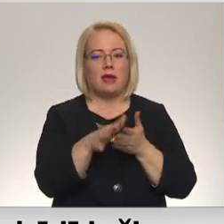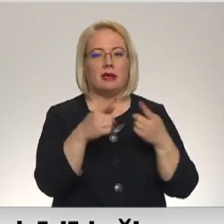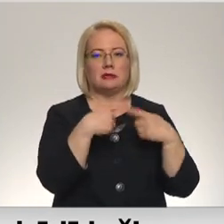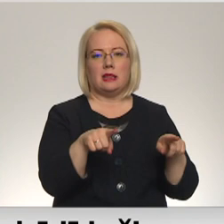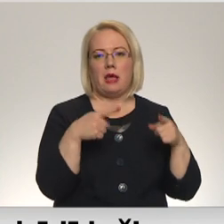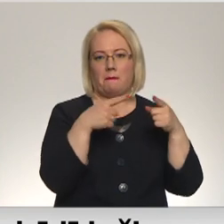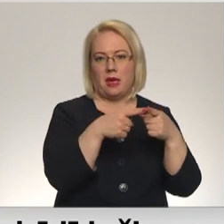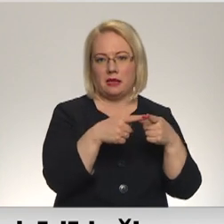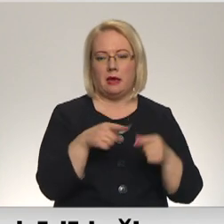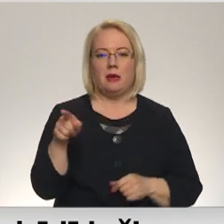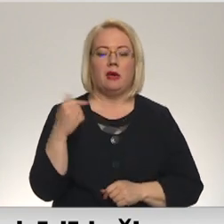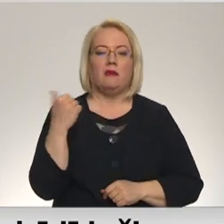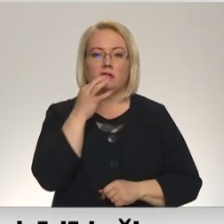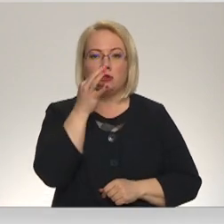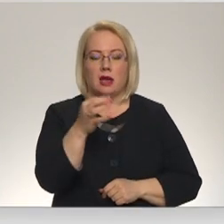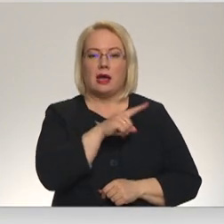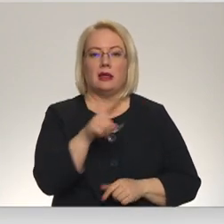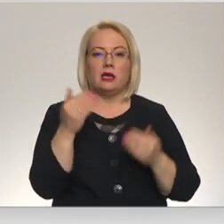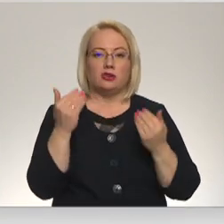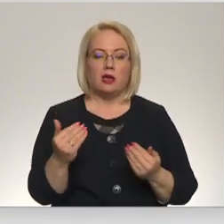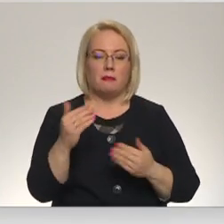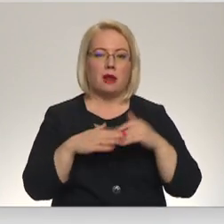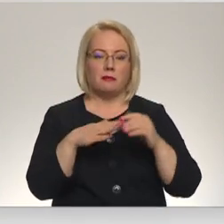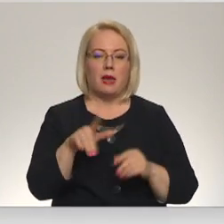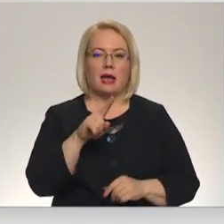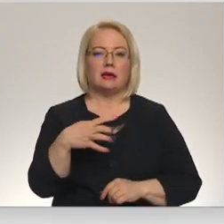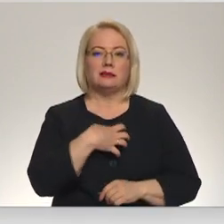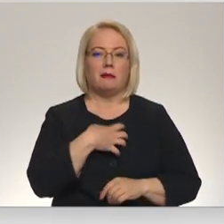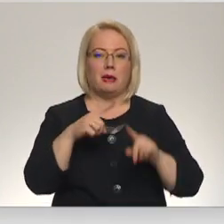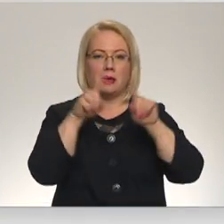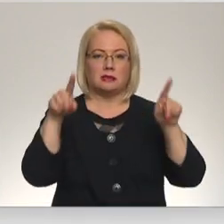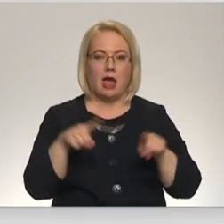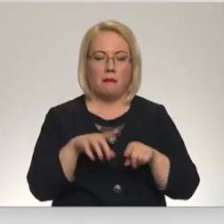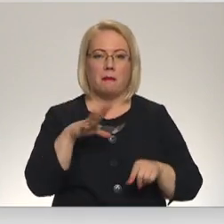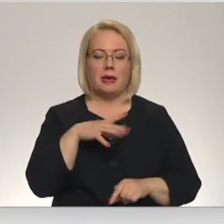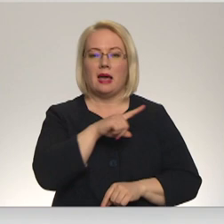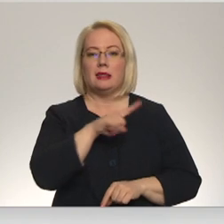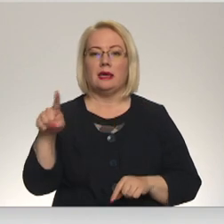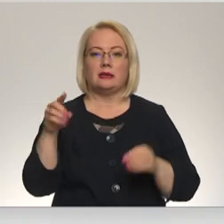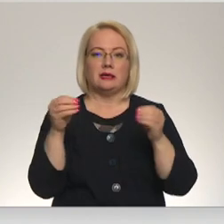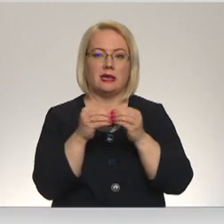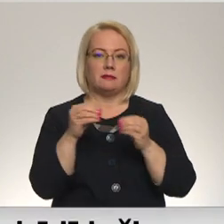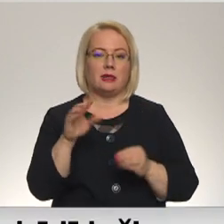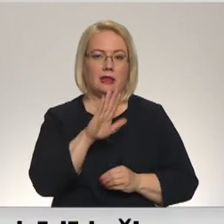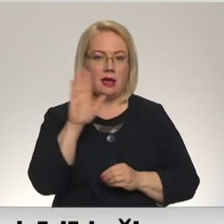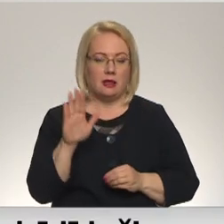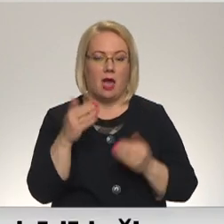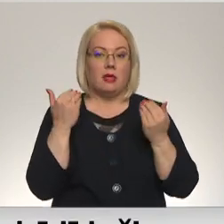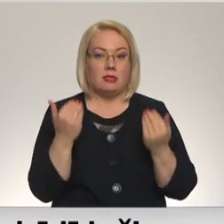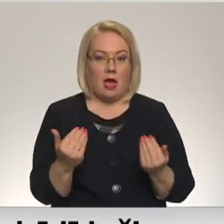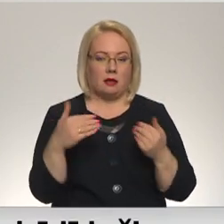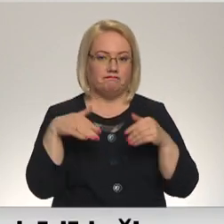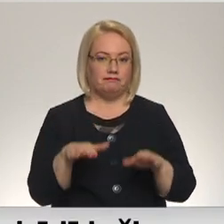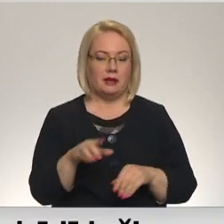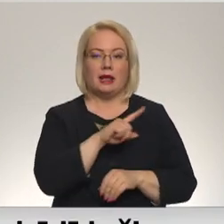Līdz šim tā prakse bija, kad izrakstīto A lapu līdz 10. dienai. Tagad A lapu būs līdz 9. dienai un